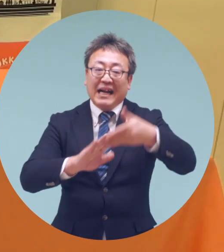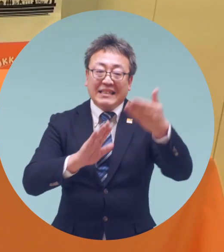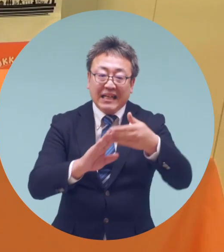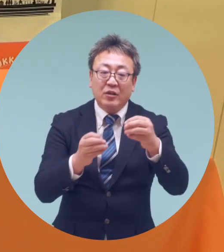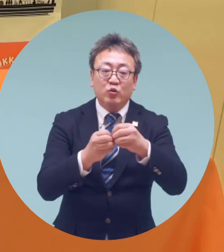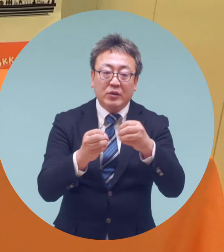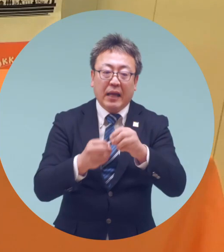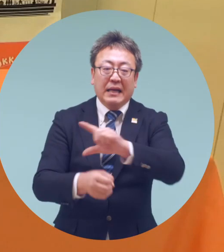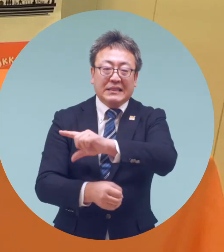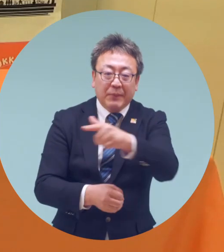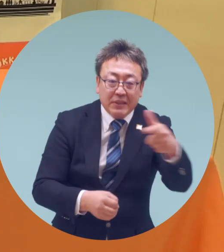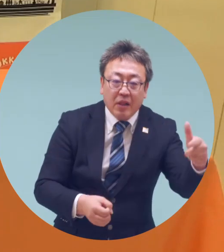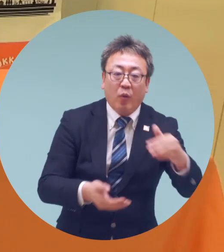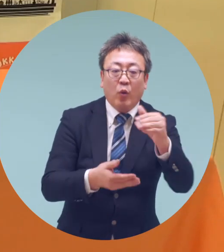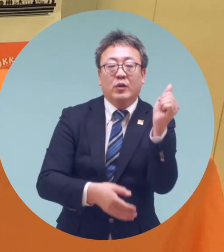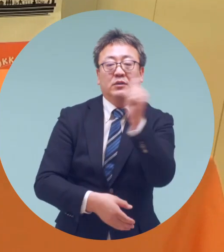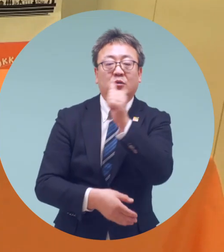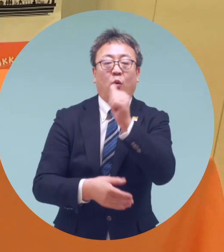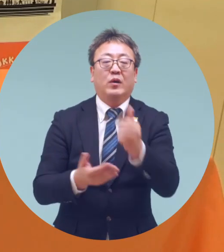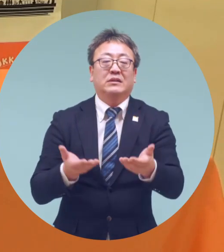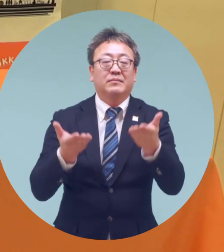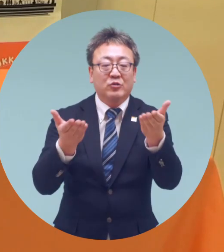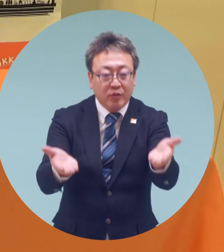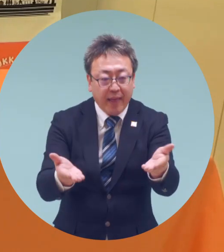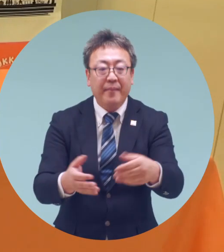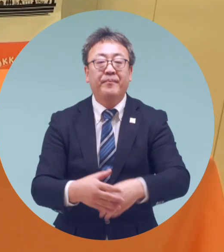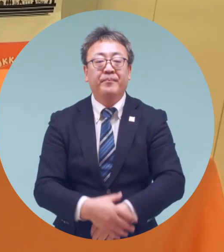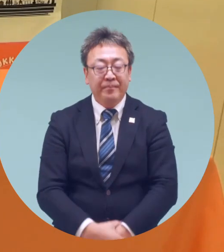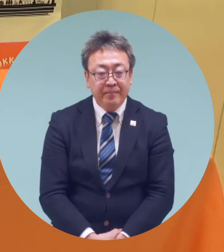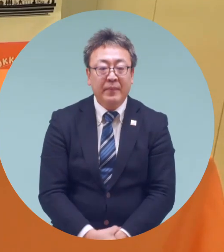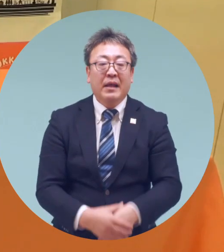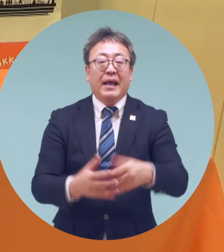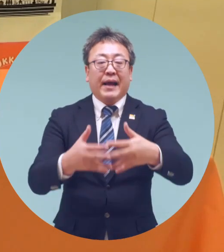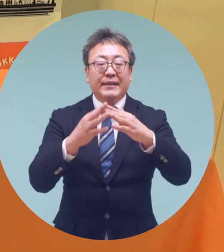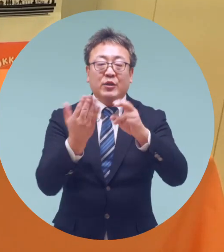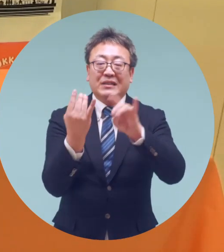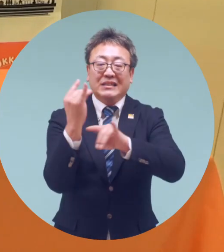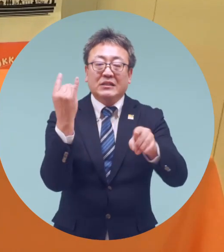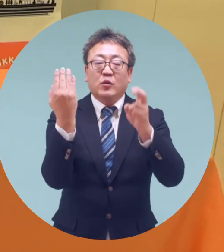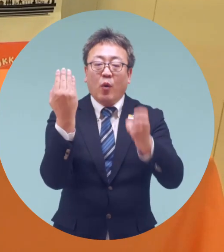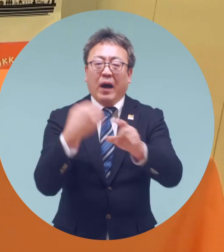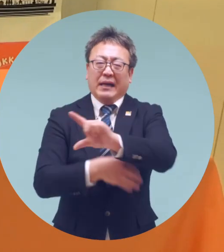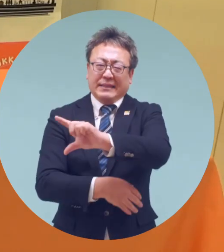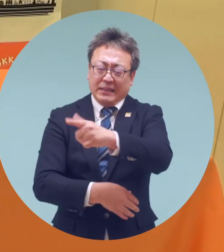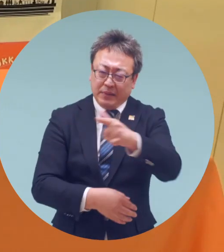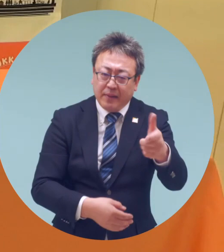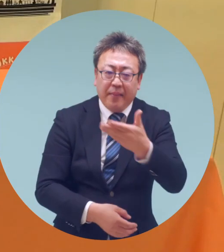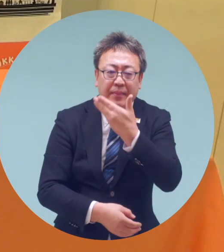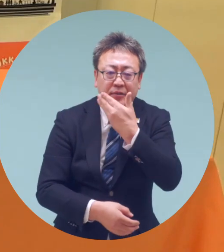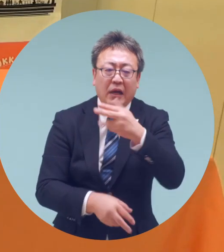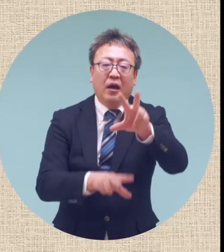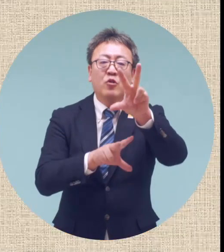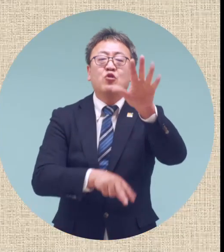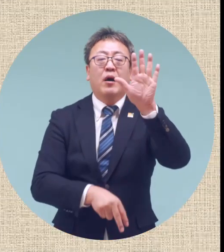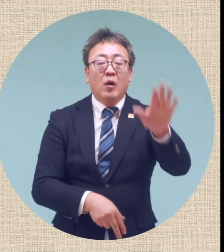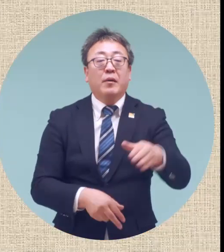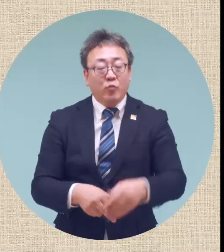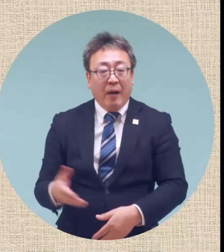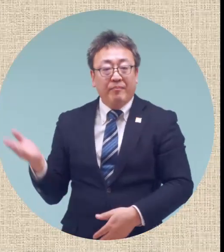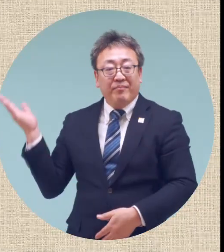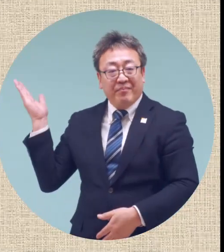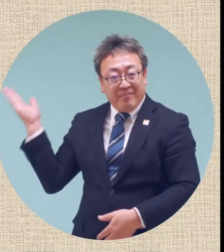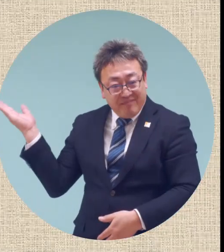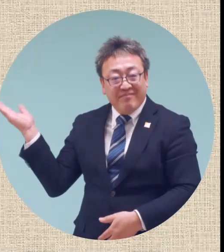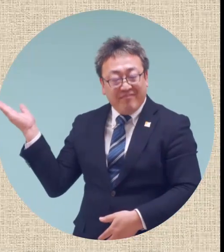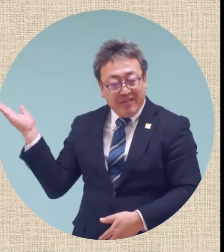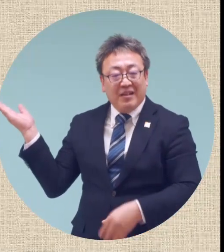てピックアップして紹介しましたが、建築基準法には他にも大事なルールがたくさん定められていますので、ぜひ石